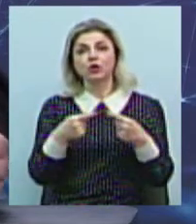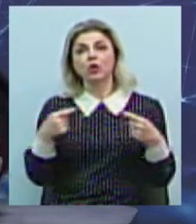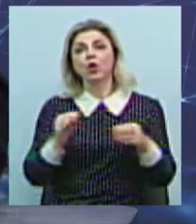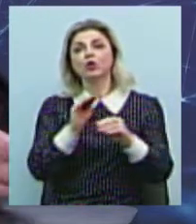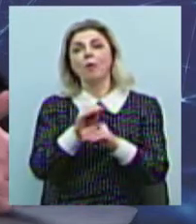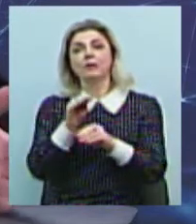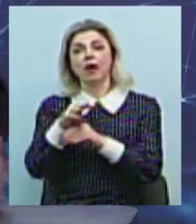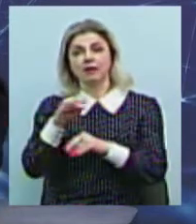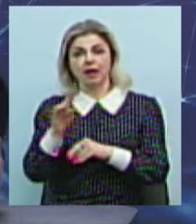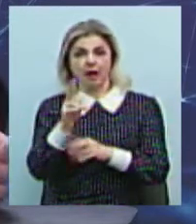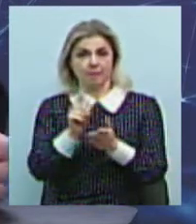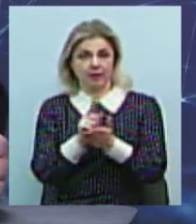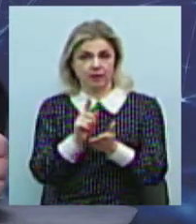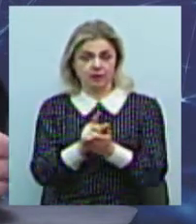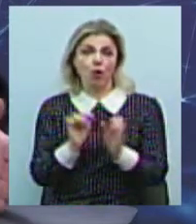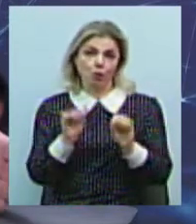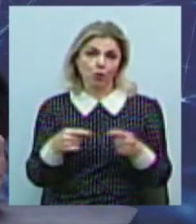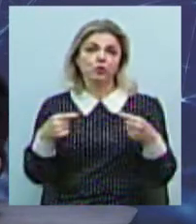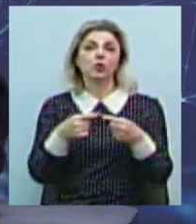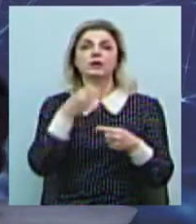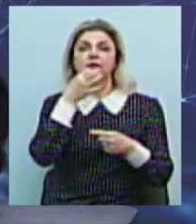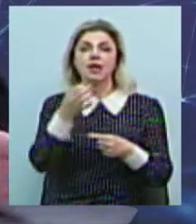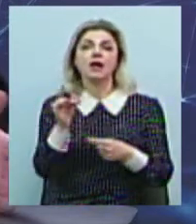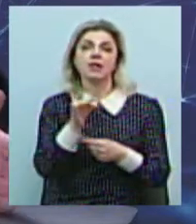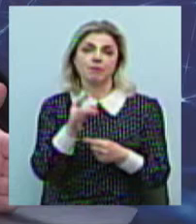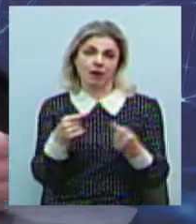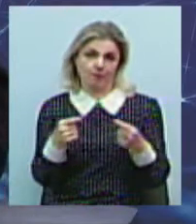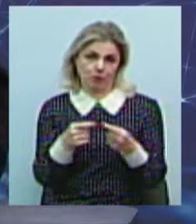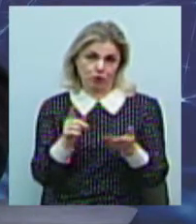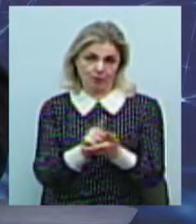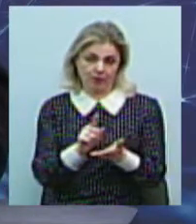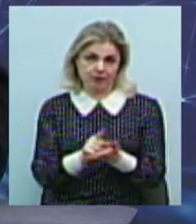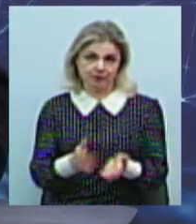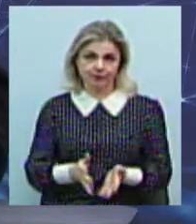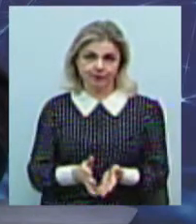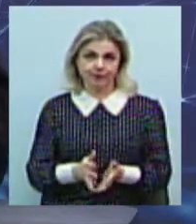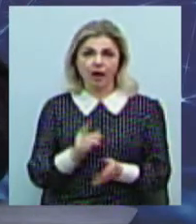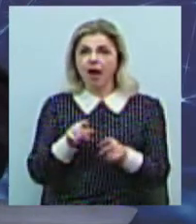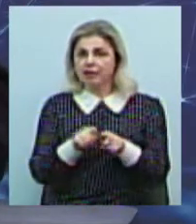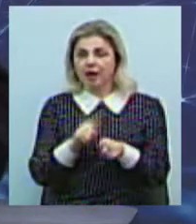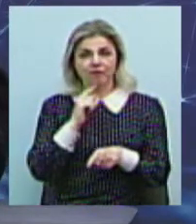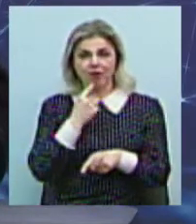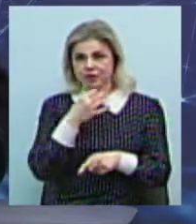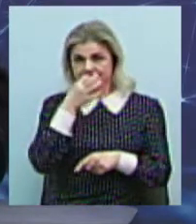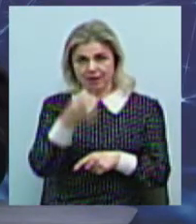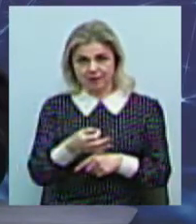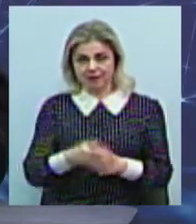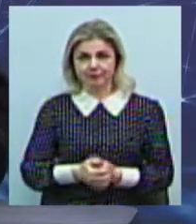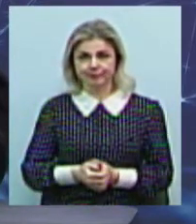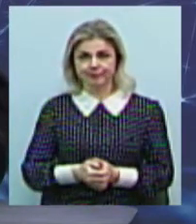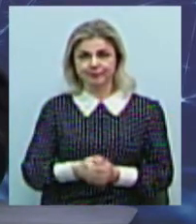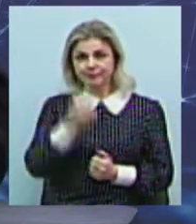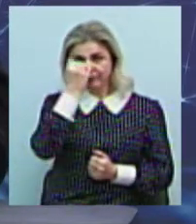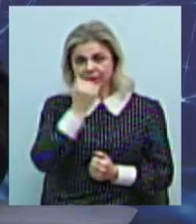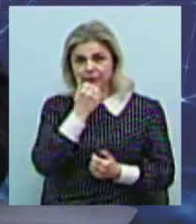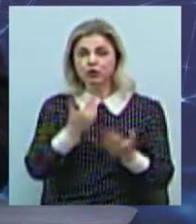доплати можливі до пенсії і так далі, тоді тільки можна сказати точний розмір пенсії. Так, так важко сказати. Важко сказати, так. Спасибі, у